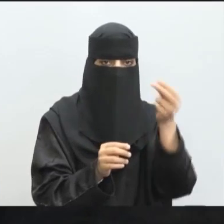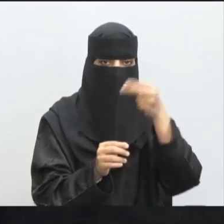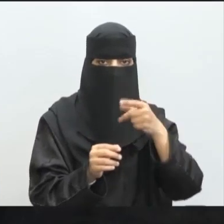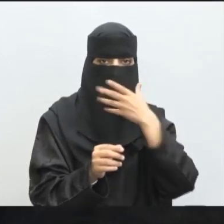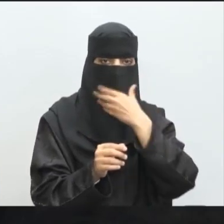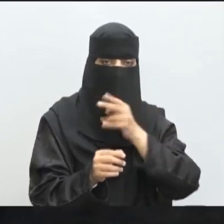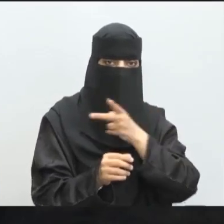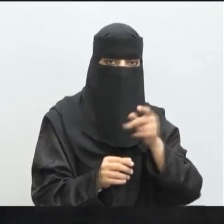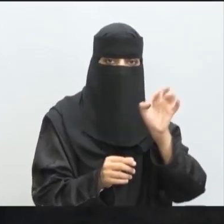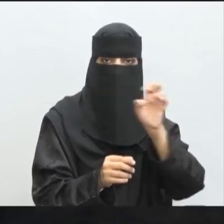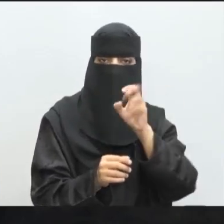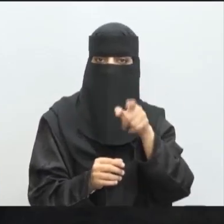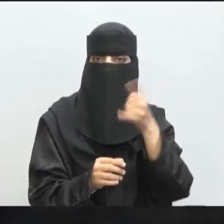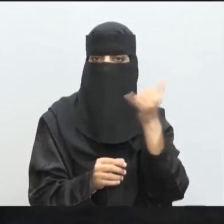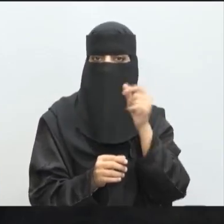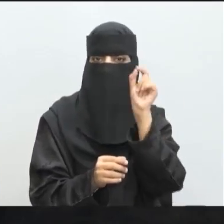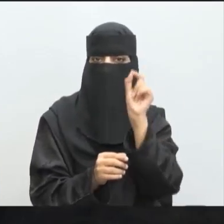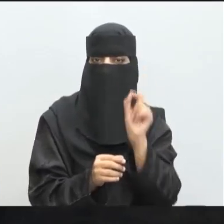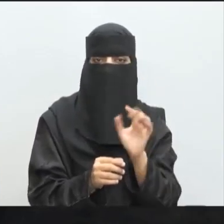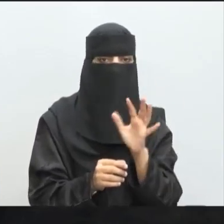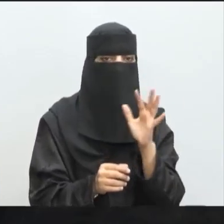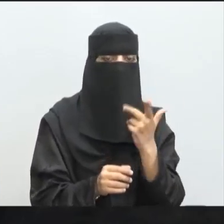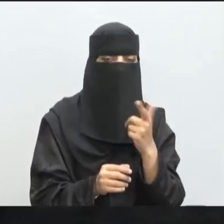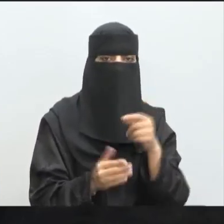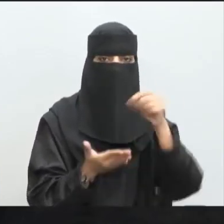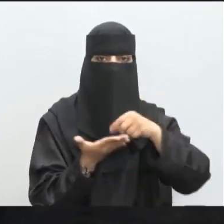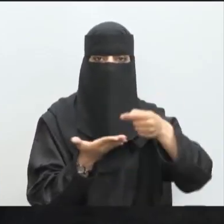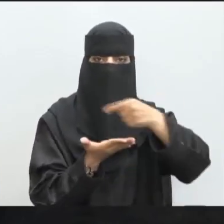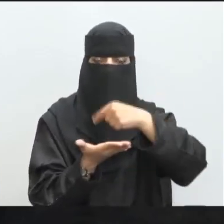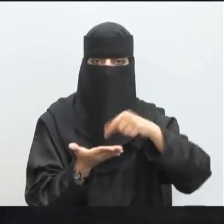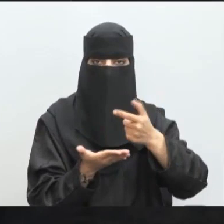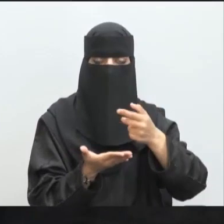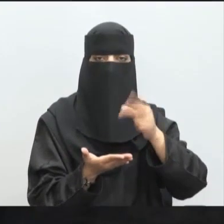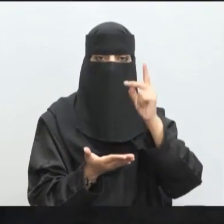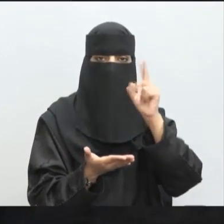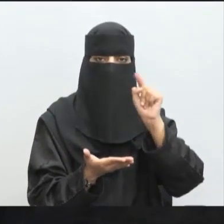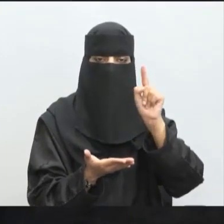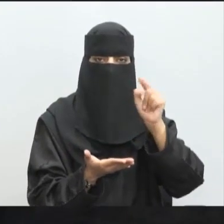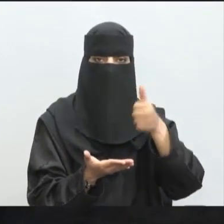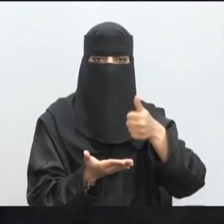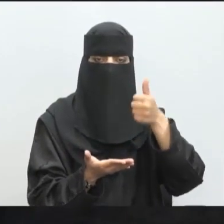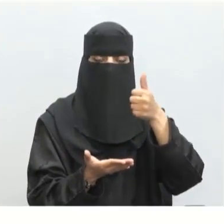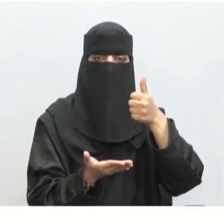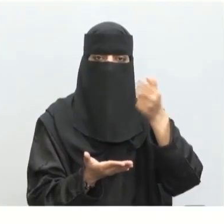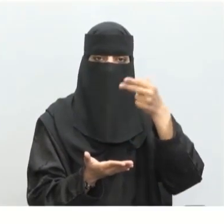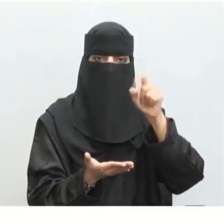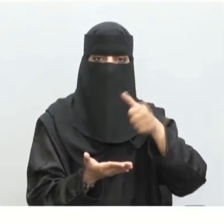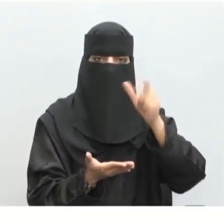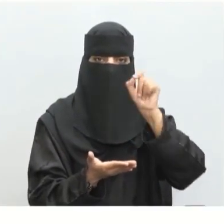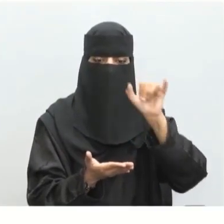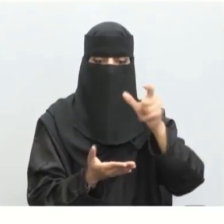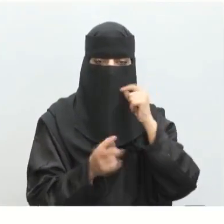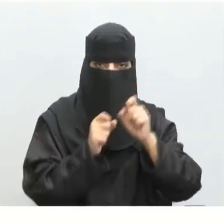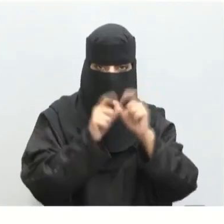والحروف فما اهميه هذه الاشكال في الخريطه الطبوغرافيه احسنتم تبرز